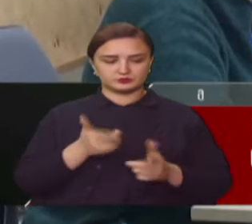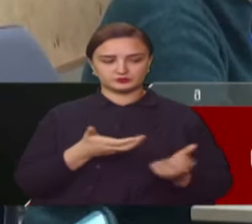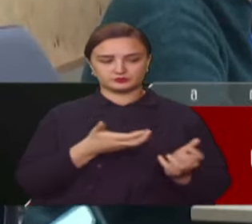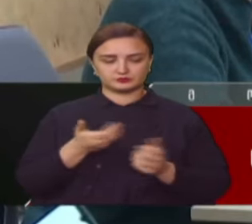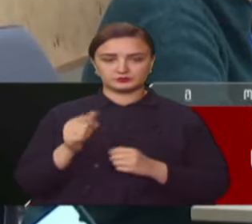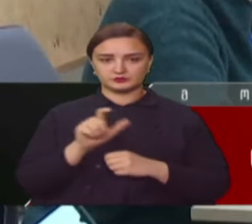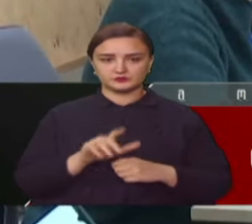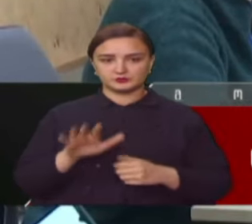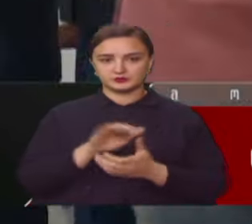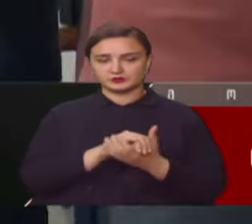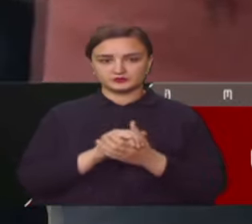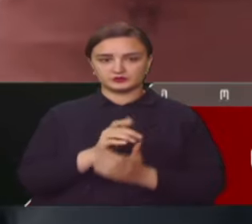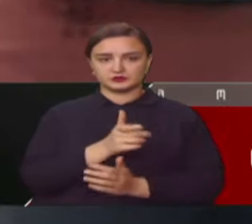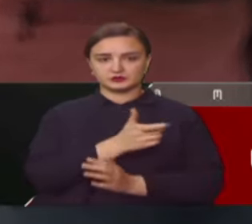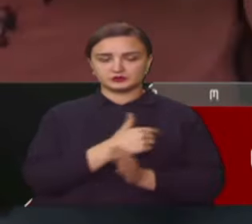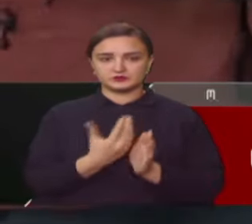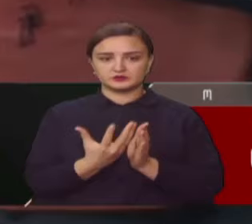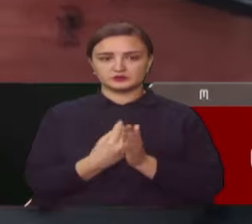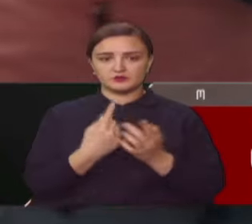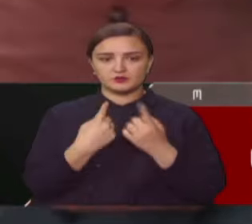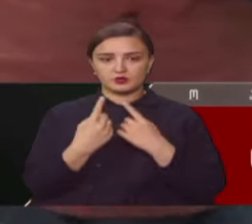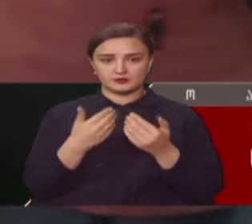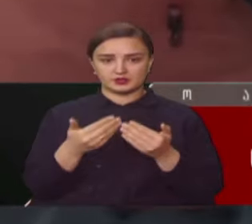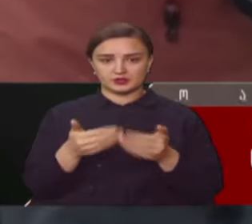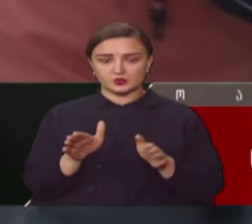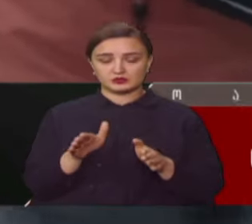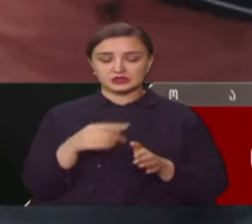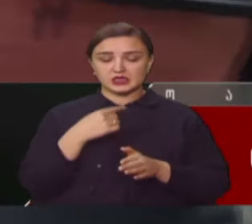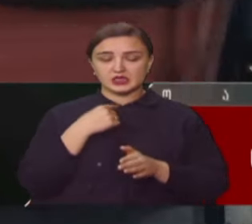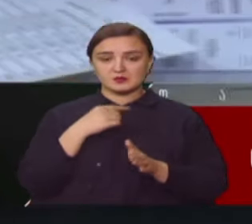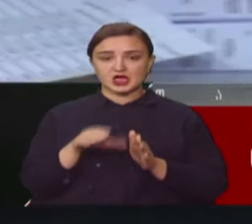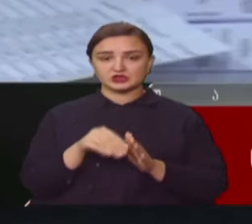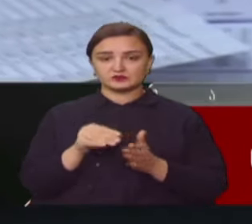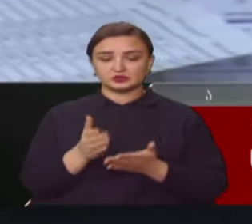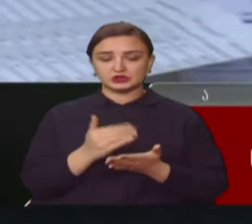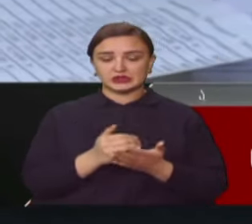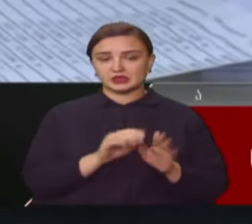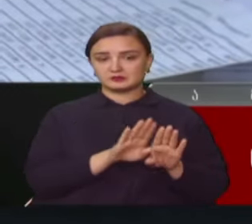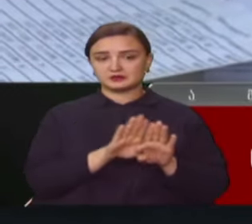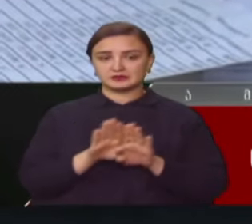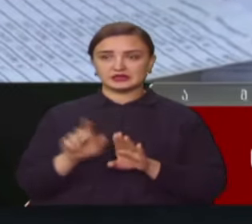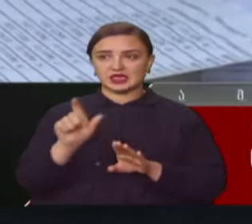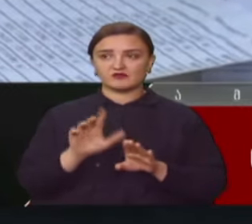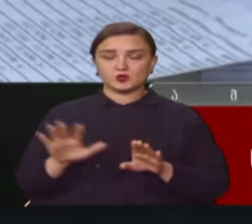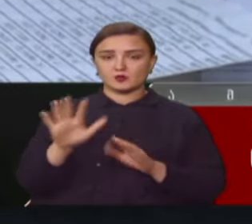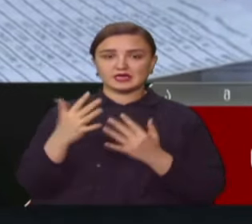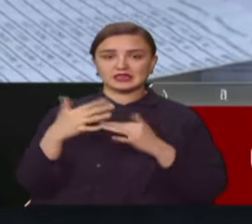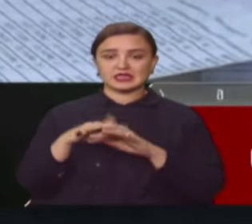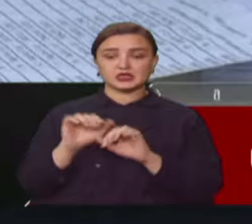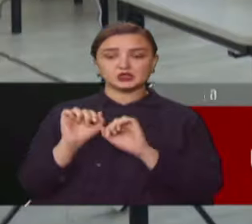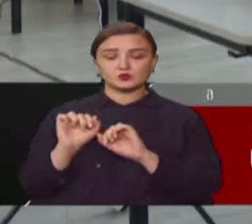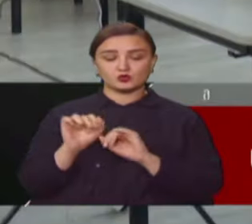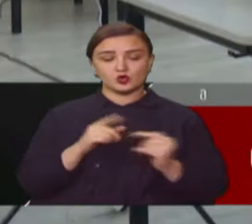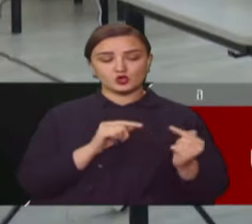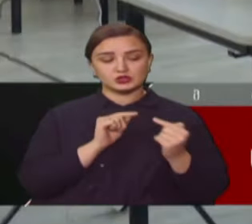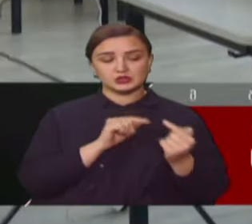ევროკავშირში გაწევრიანების შესახებ მოლაპარაკებები უკვე გაუხსნა, რეფერენდუმის შედეგების მიხედვით ევროინტეგრაციის მომხრეთა რიცხვი ამის